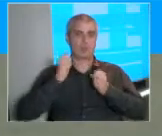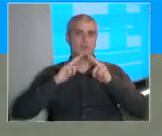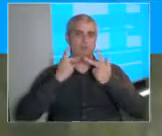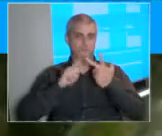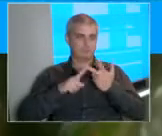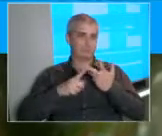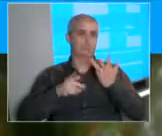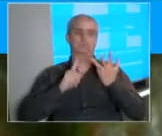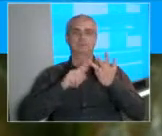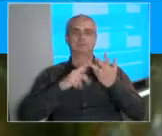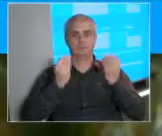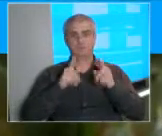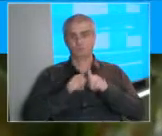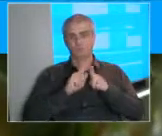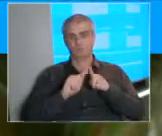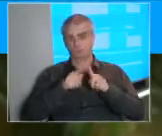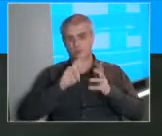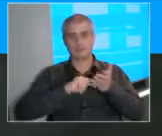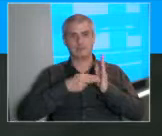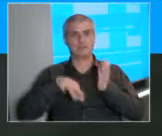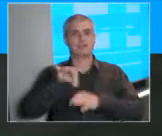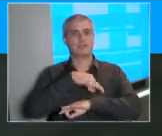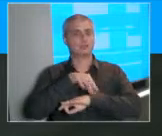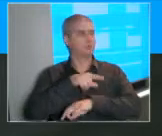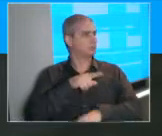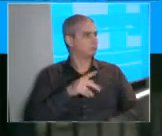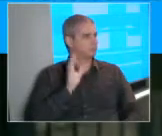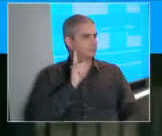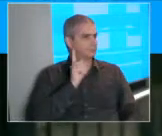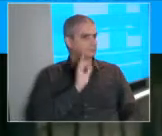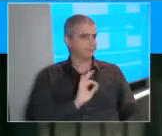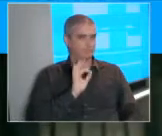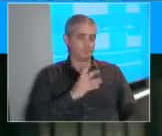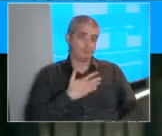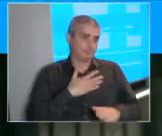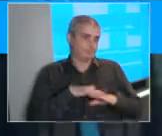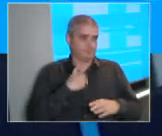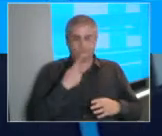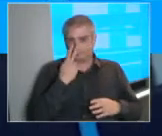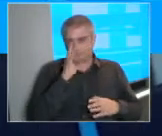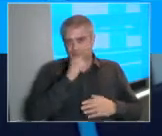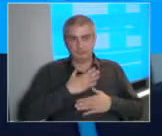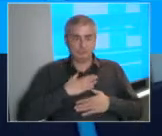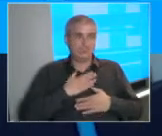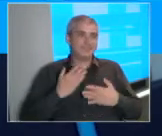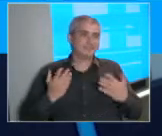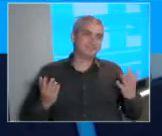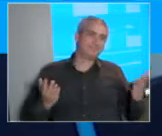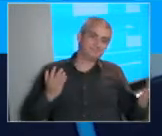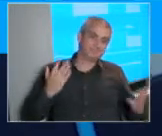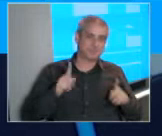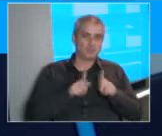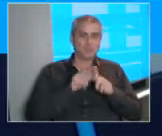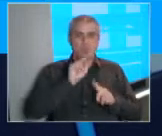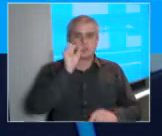ציבורית, ודברים דומים, תכנון. אבל עדיין, תסלח לי, זה נראה לי בעין שלי שזה... איזשהו